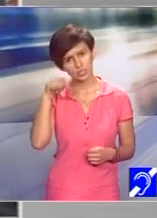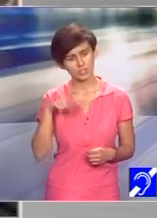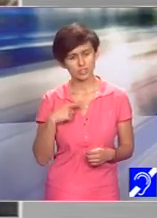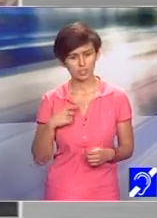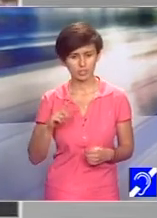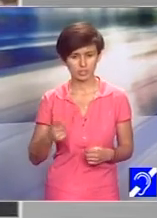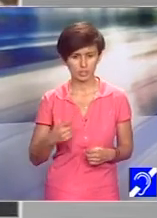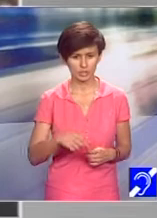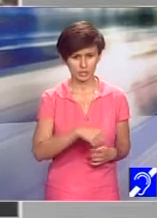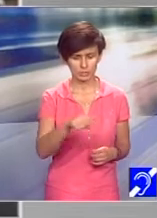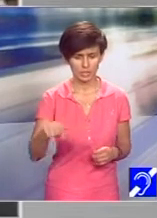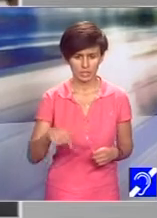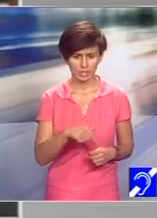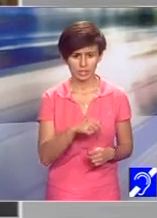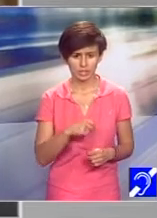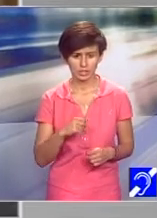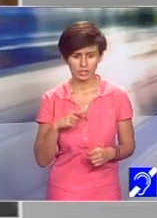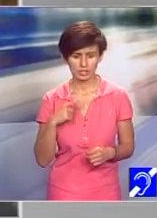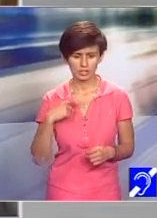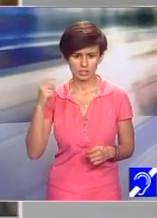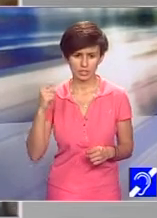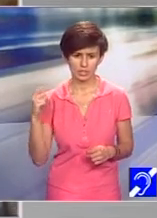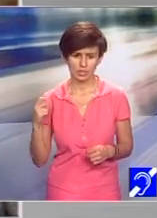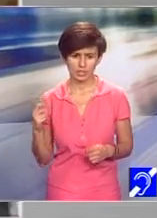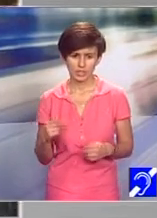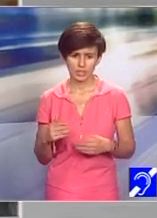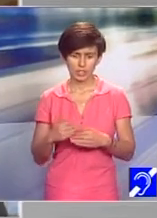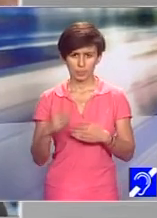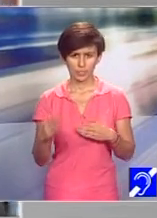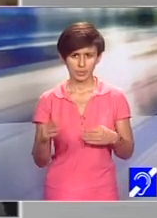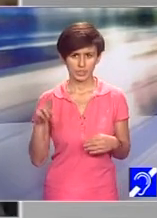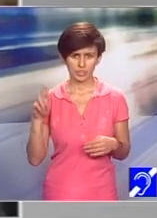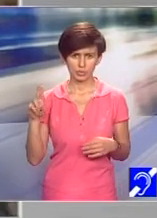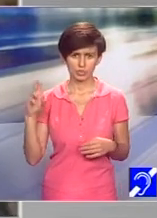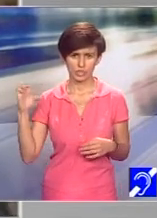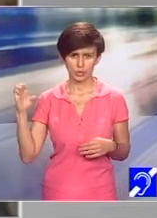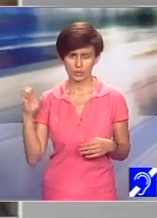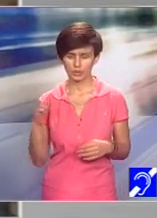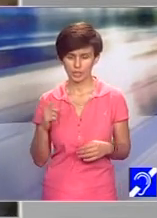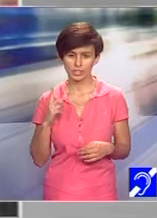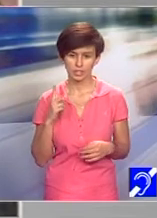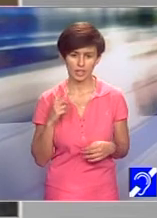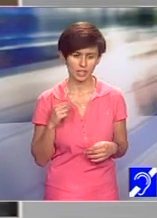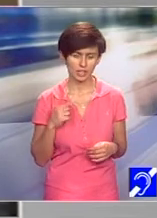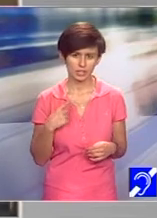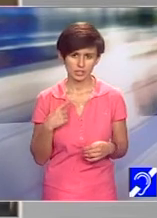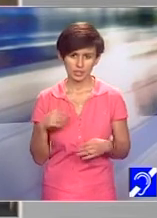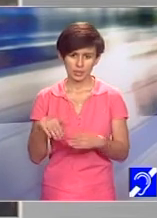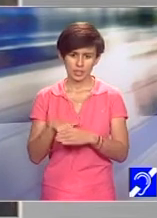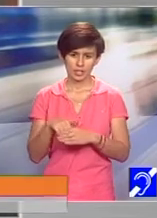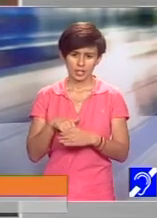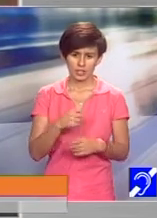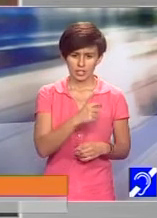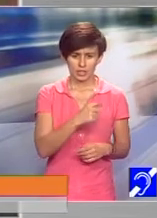noastră. Suntem o țară la marginea Uniunii Europene, la marginea geografică, dar complet angajată în